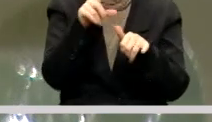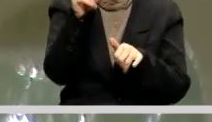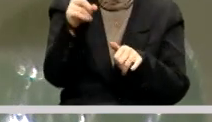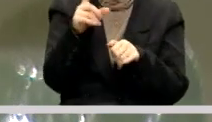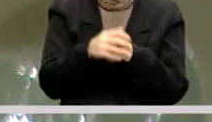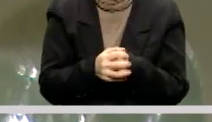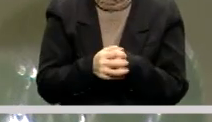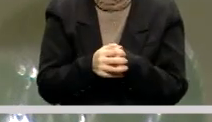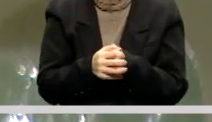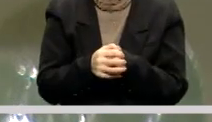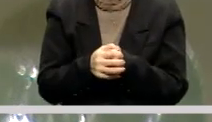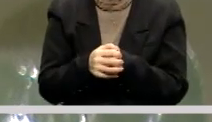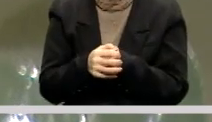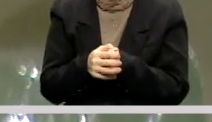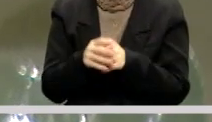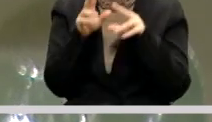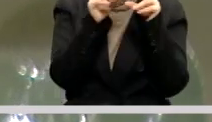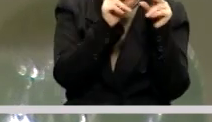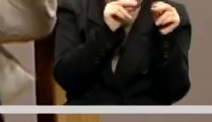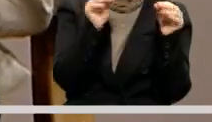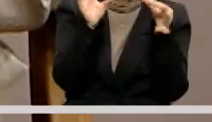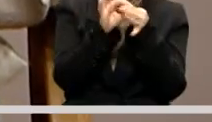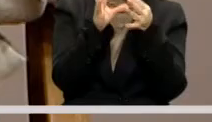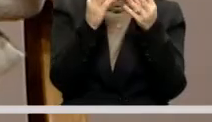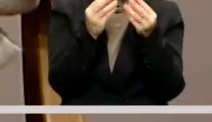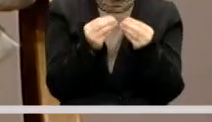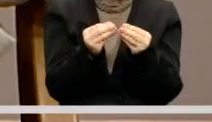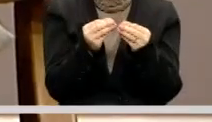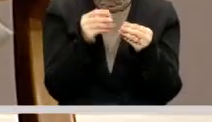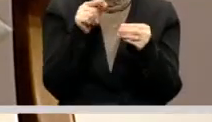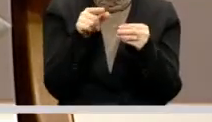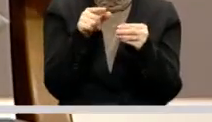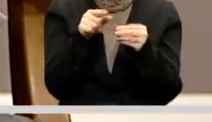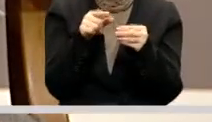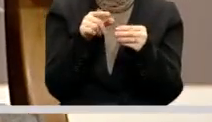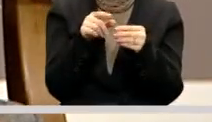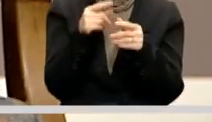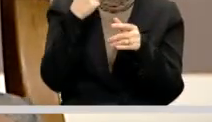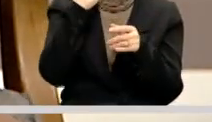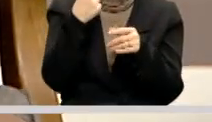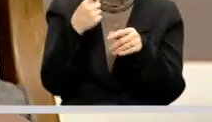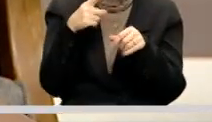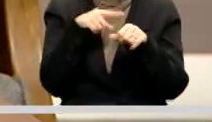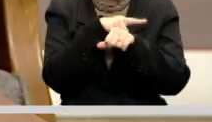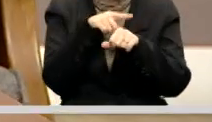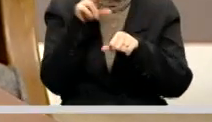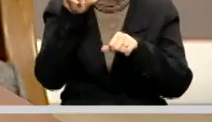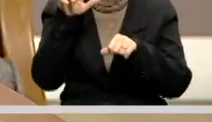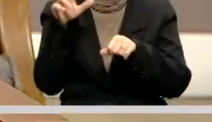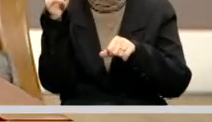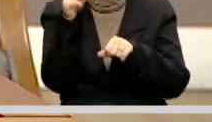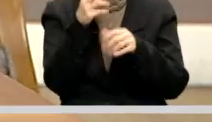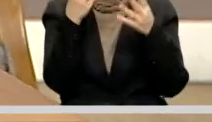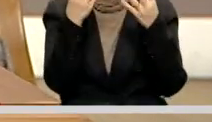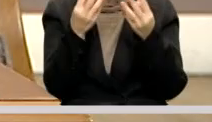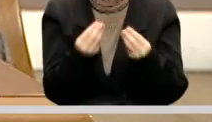hepimiz için geçerli mi? Uykuyla ilgili standart değerlendirmelerde 3 aya kadar olan çocuklar yaklaşık 16-18 saat